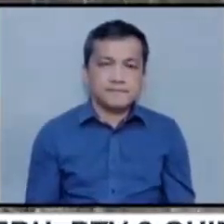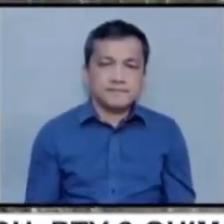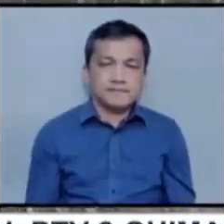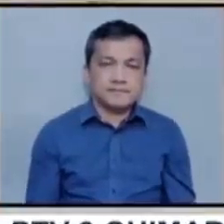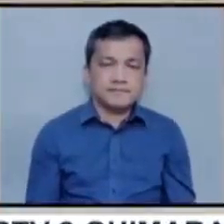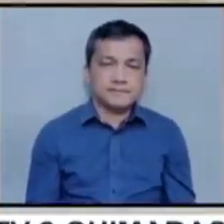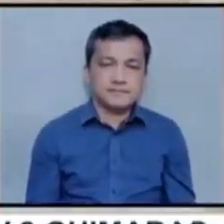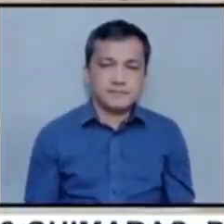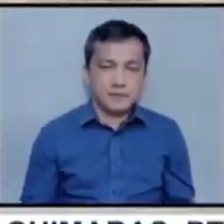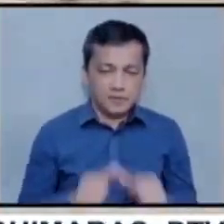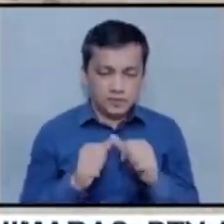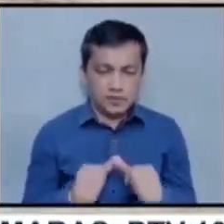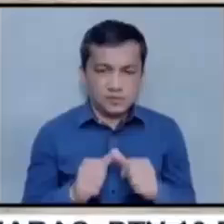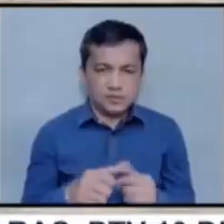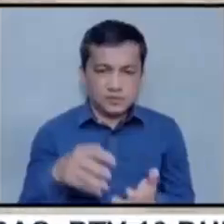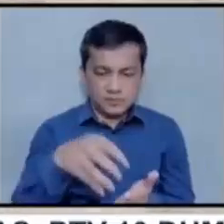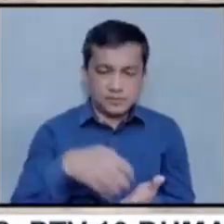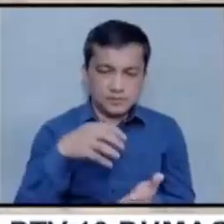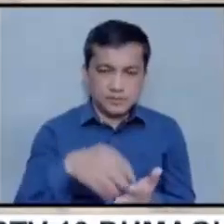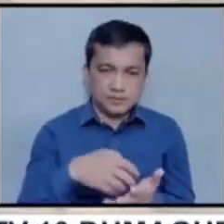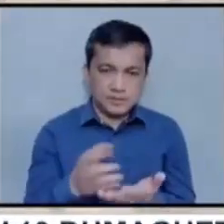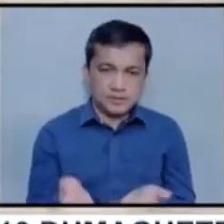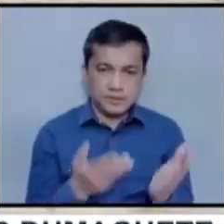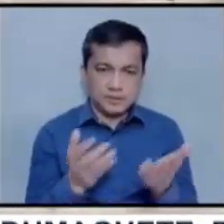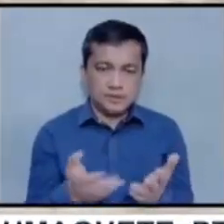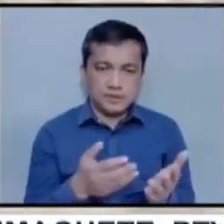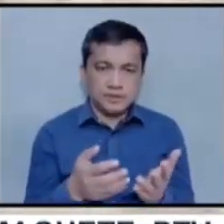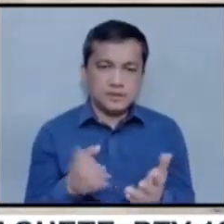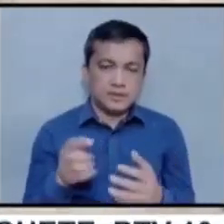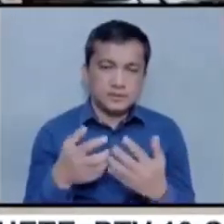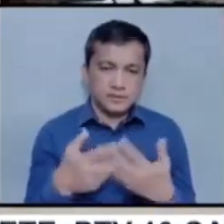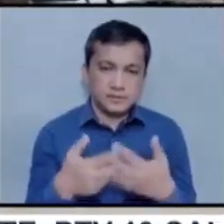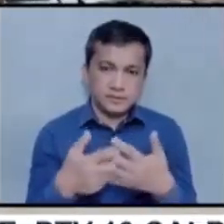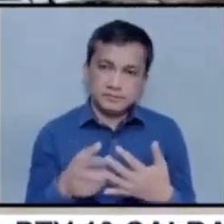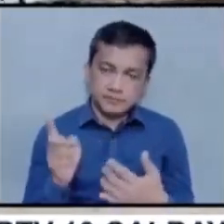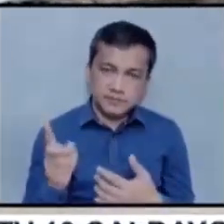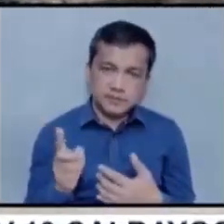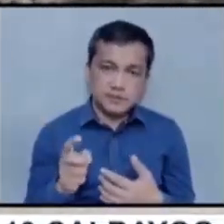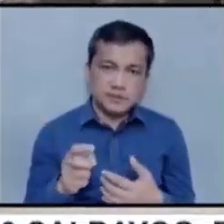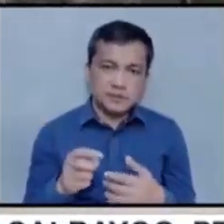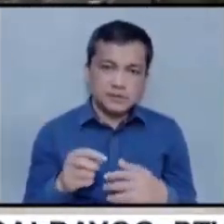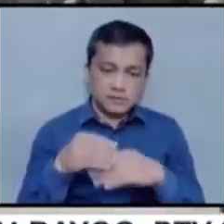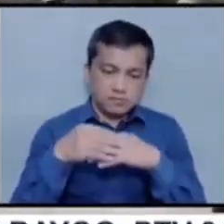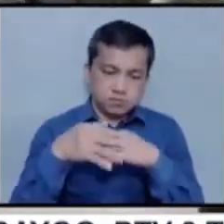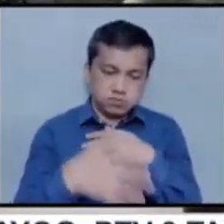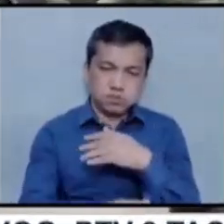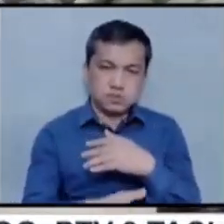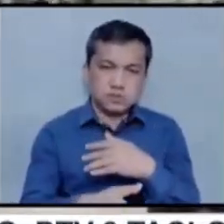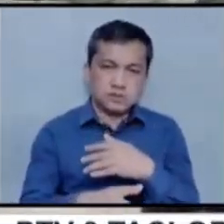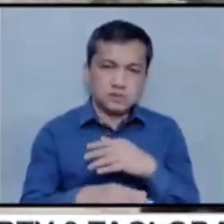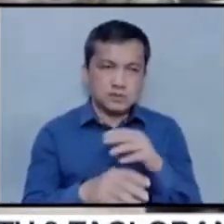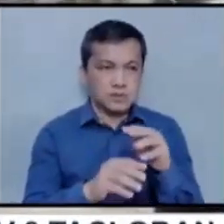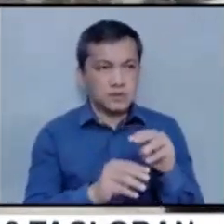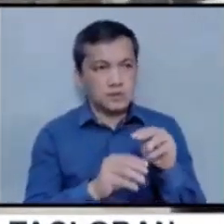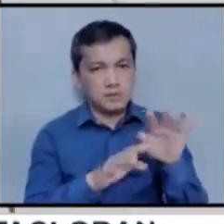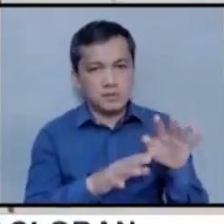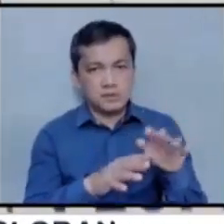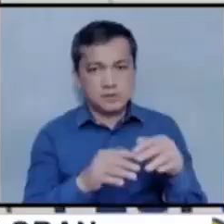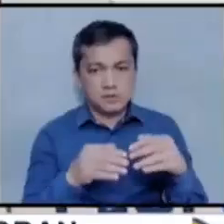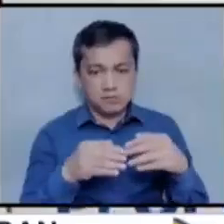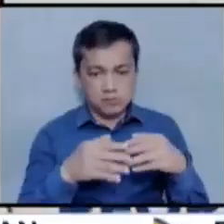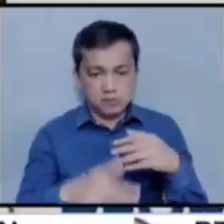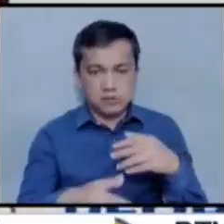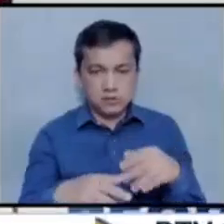Tuloy-tuloy ang pagbubungkal at paghahakot ng mga backhoe at payloader sa gumuhong bahagi ng burol na humarang sa buong kalsada sa